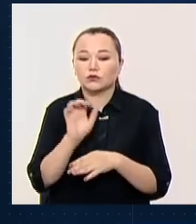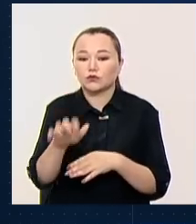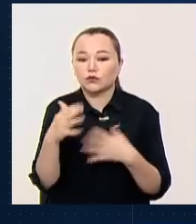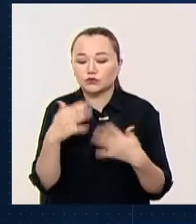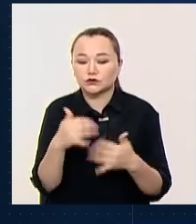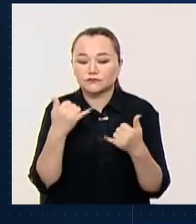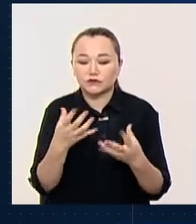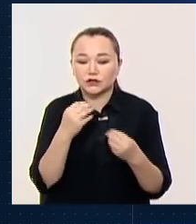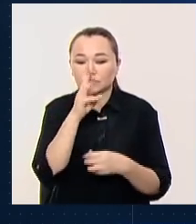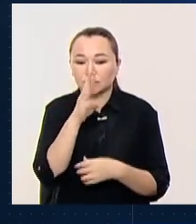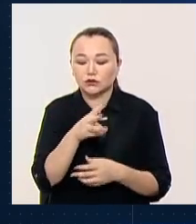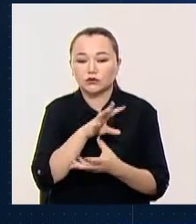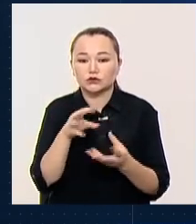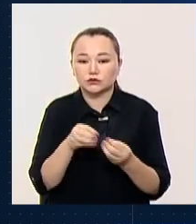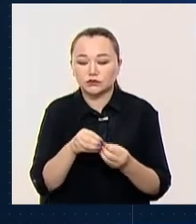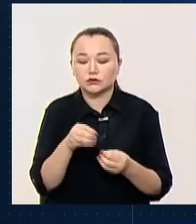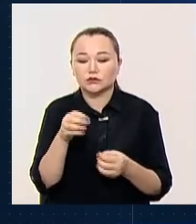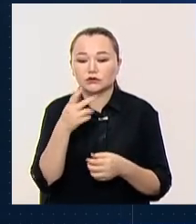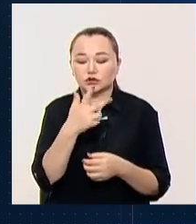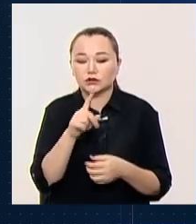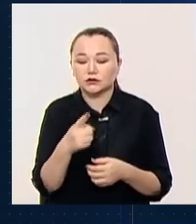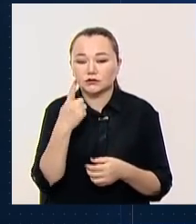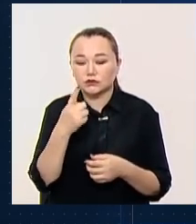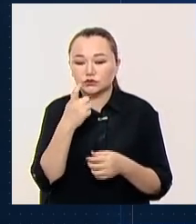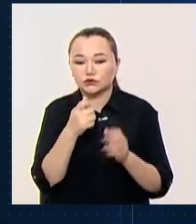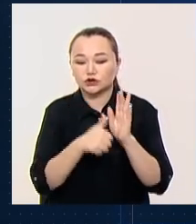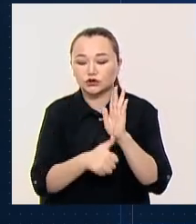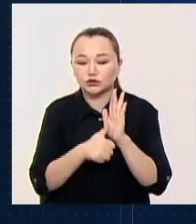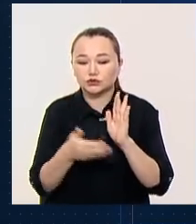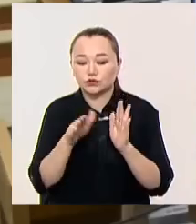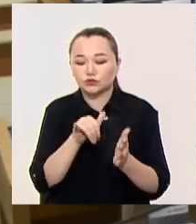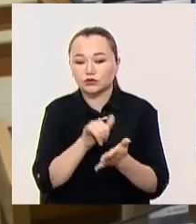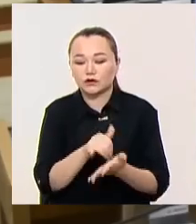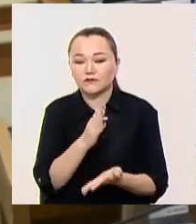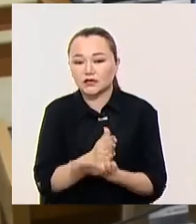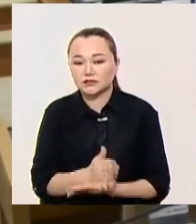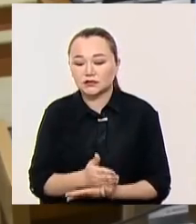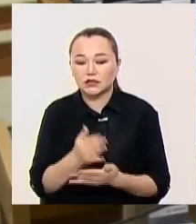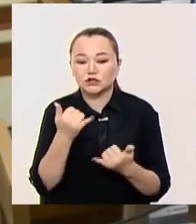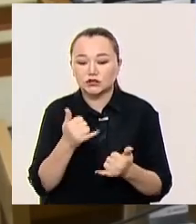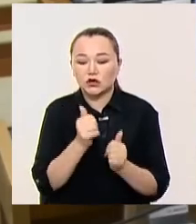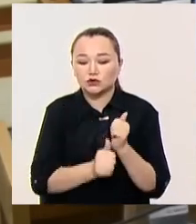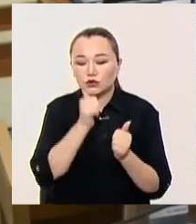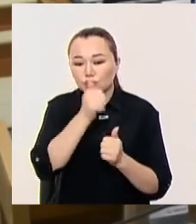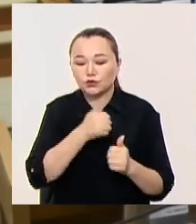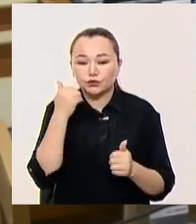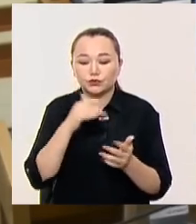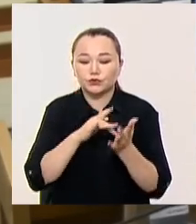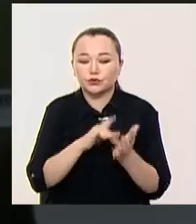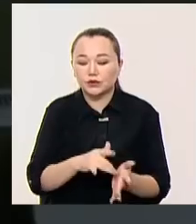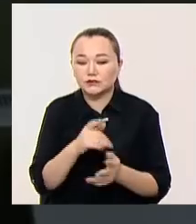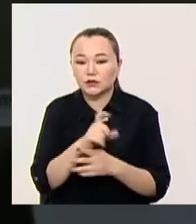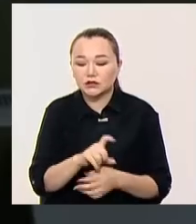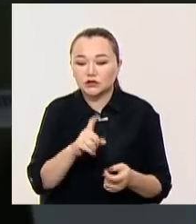kazirgi künge 3 yıldın içinde 3'ten biri, yani 160'a jokka ornatılgan. Қазір жыл сайын туризмнен ел бюджетіне